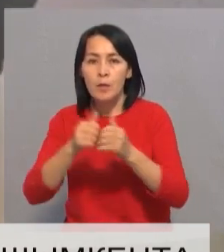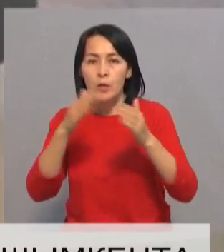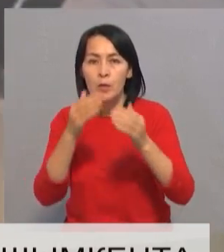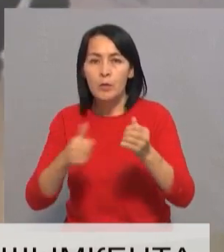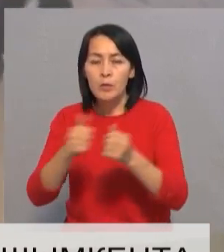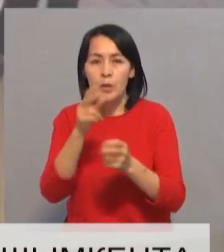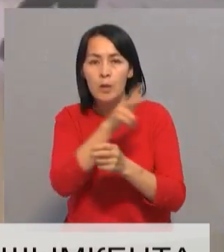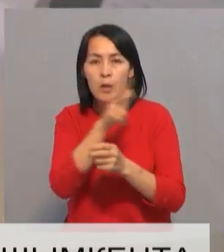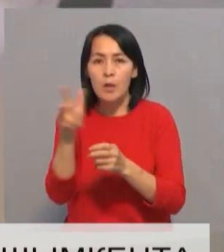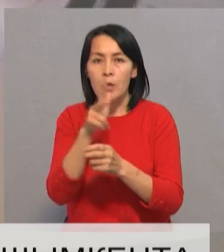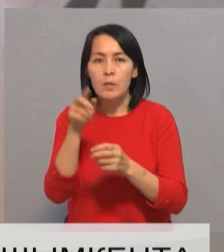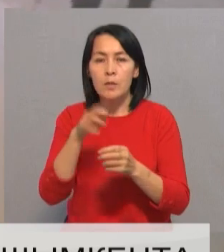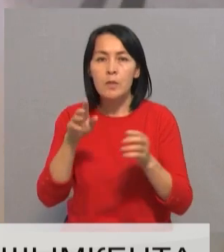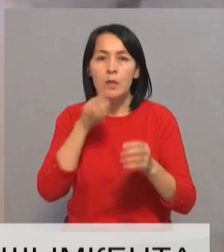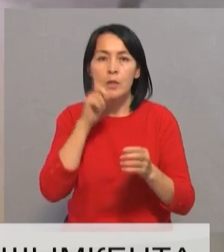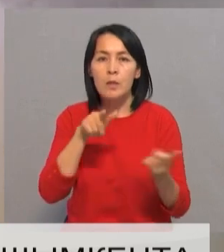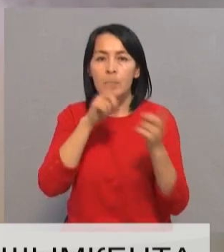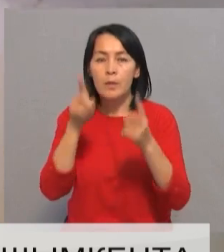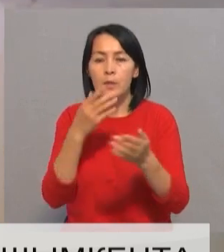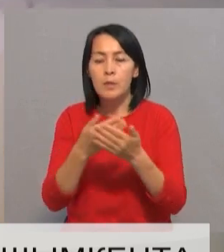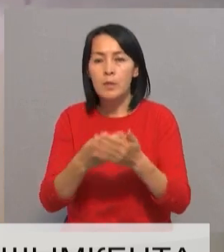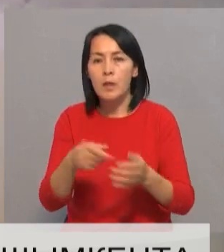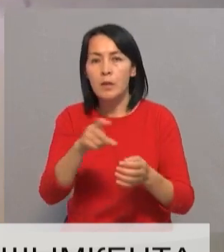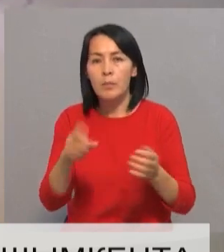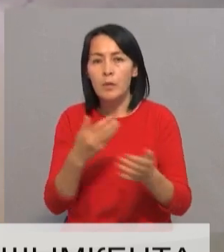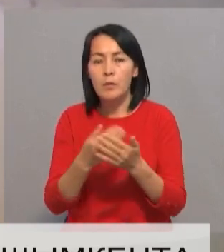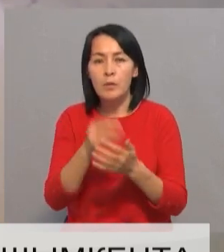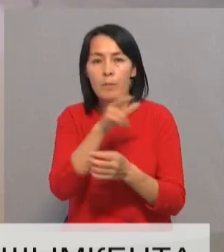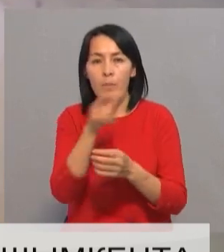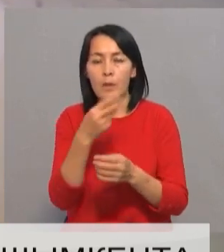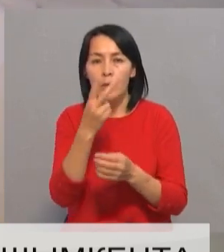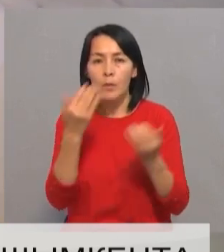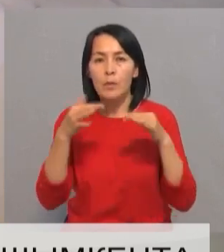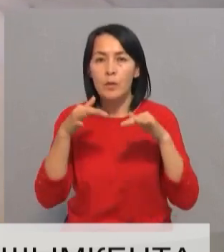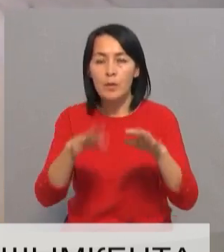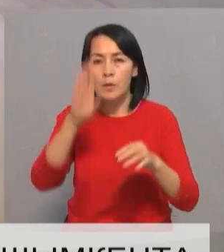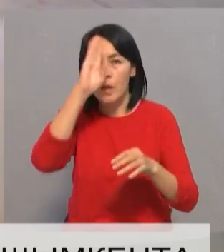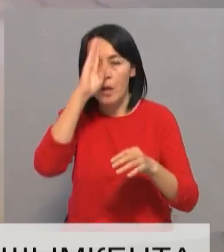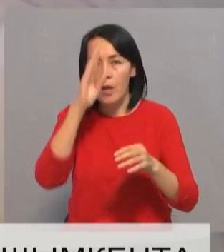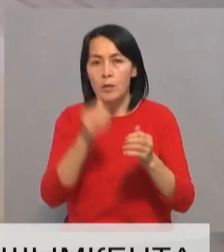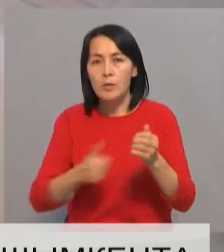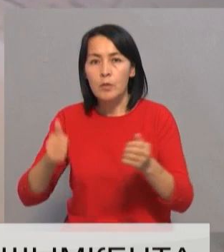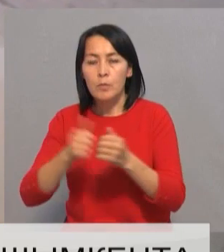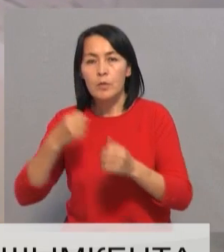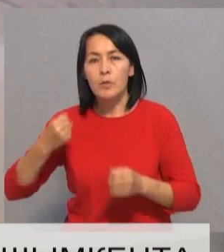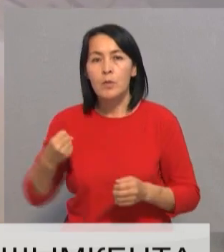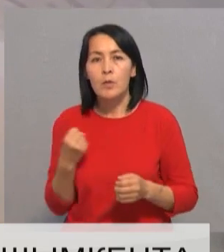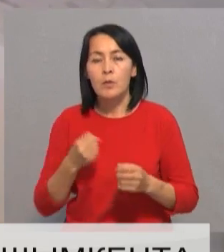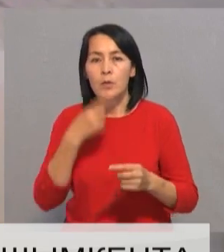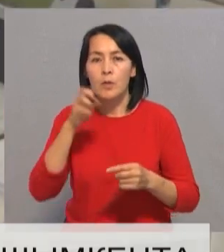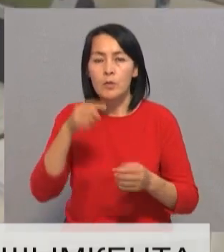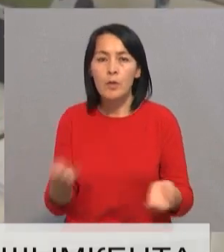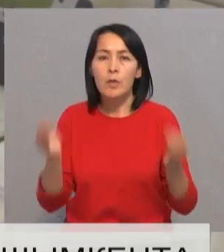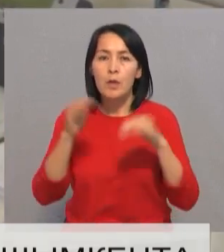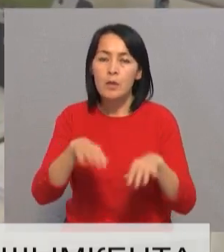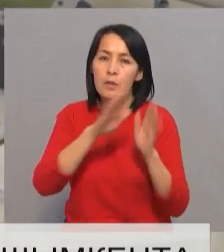близрасположенные к адресу места скопления молодежи. Расспросили жителей, проверили видеокамеры. В результате мальчика нашли у дома у друга. Выяснилось, что он